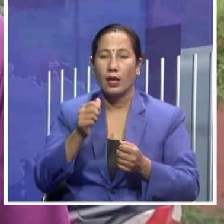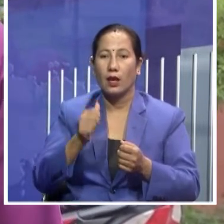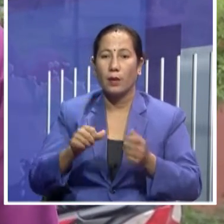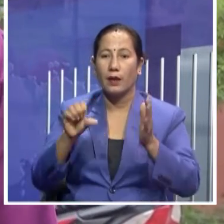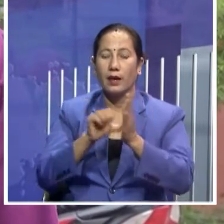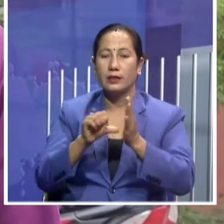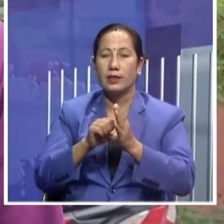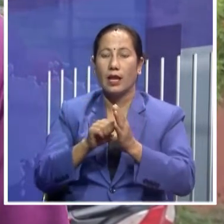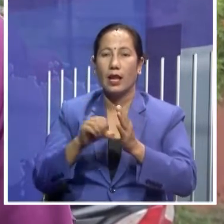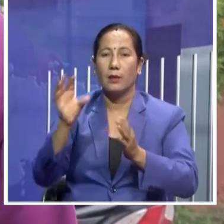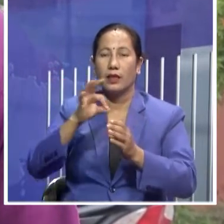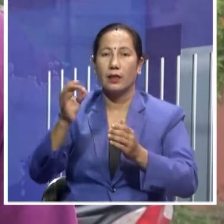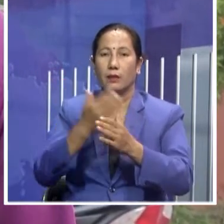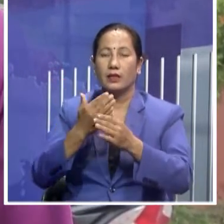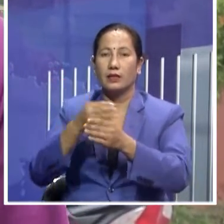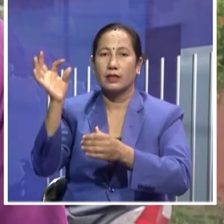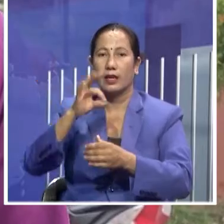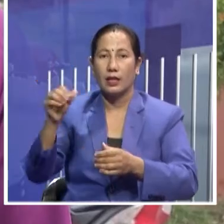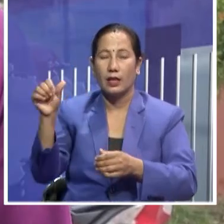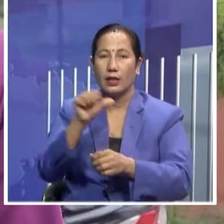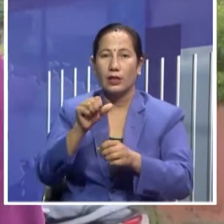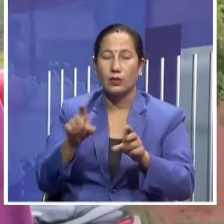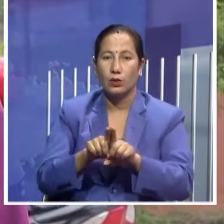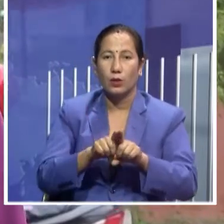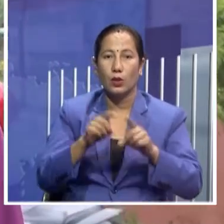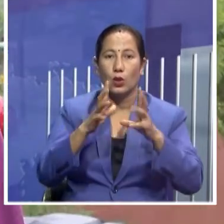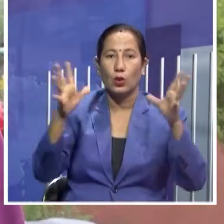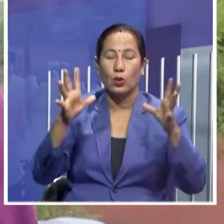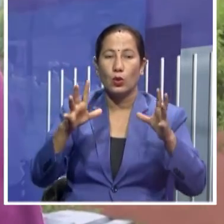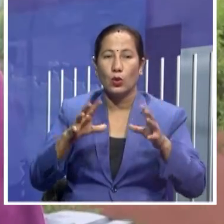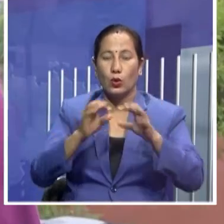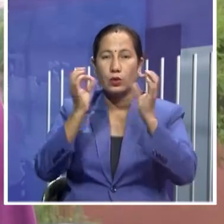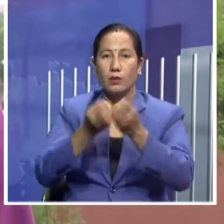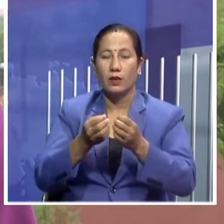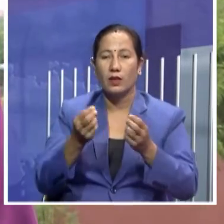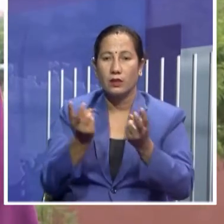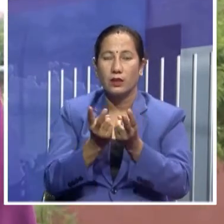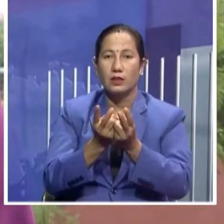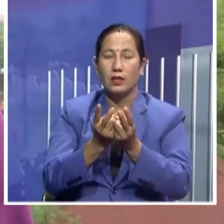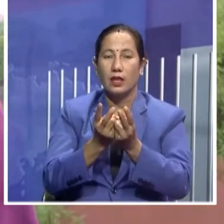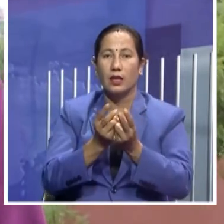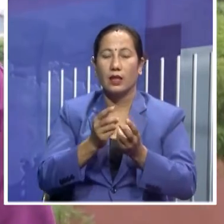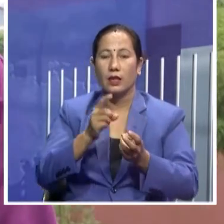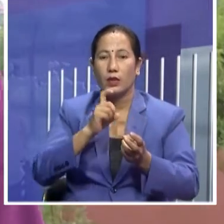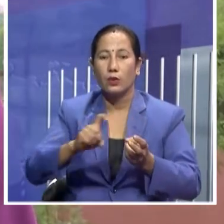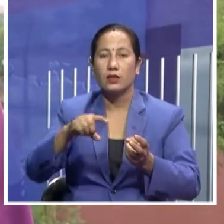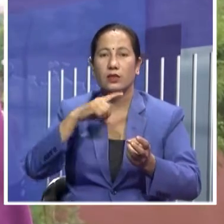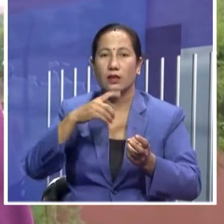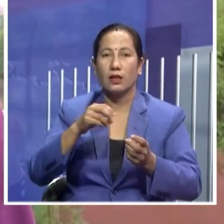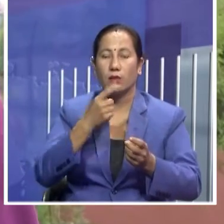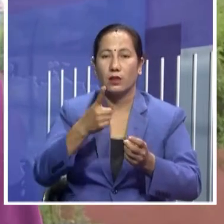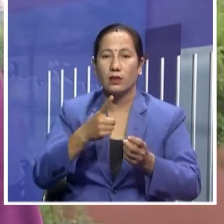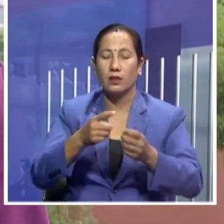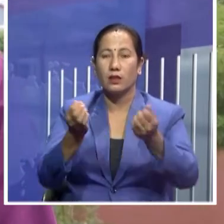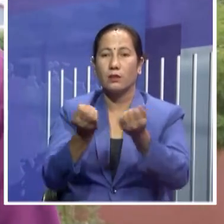प्रशासन कार्यालयले हिजो पनि यो ठुलो सभा सम्मेलनहरू जस्ता गोष्ठीहरू नराख्नुहोस् भनेर चाहिँ